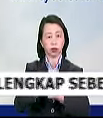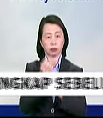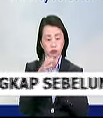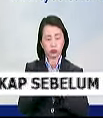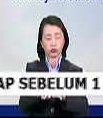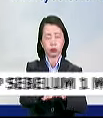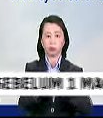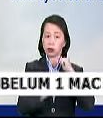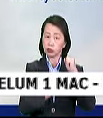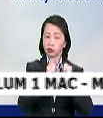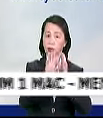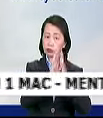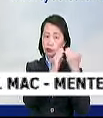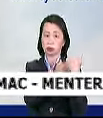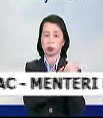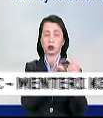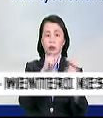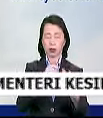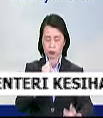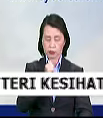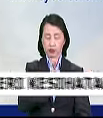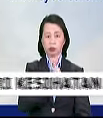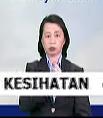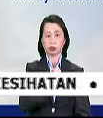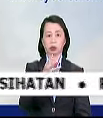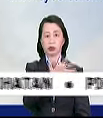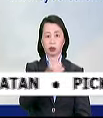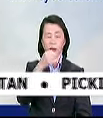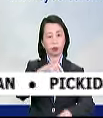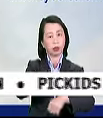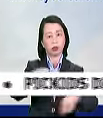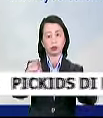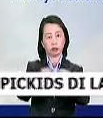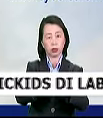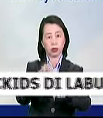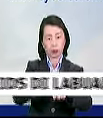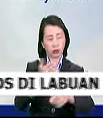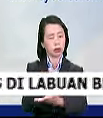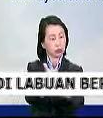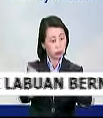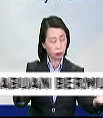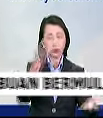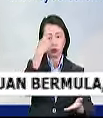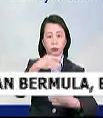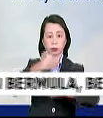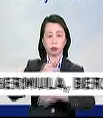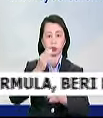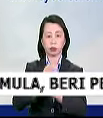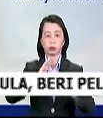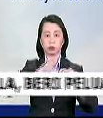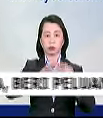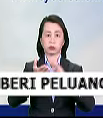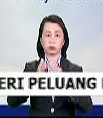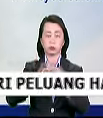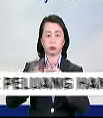akrab kita dapat memupuk sikap bertanggungjawab kepada diri sendiri dan pada masa yang sama mengajak orang lain